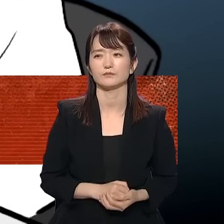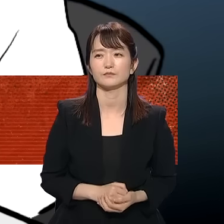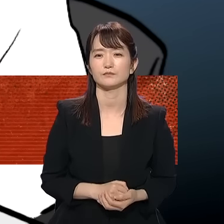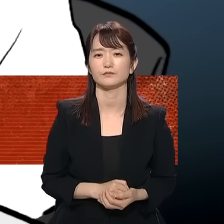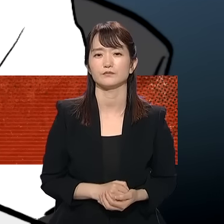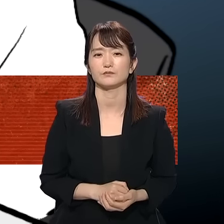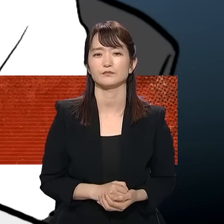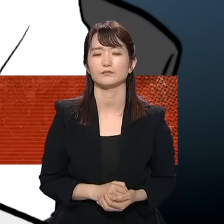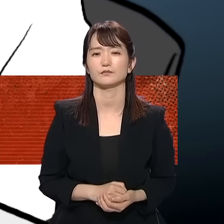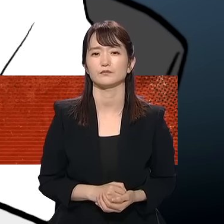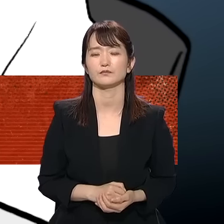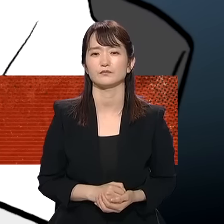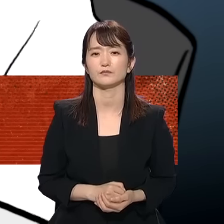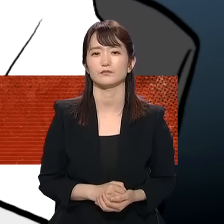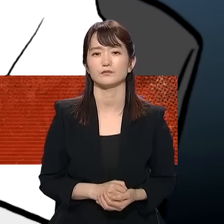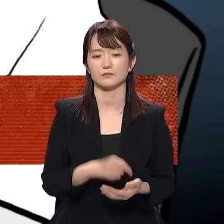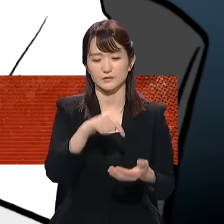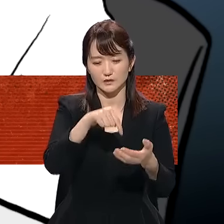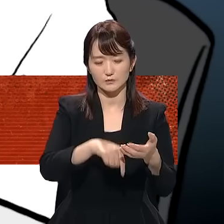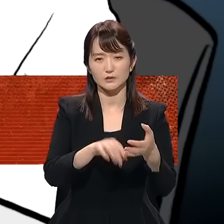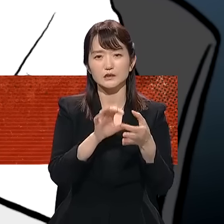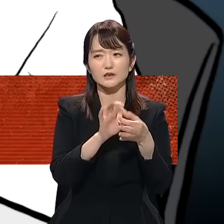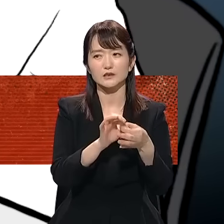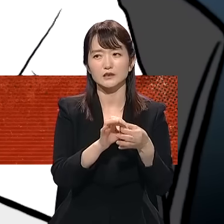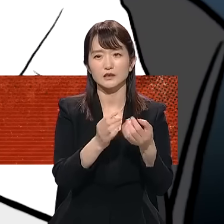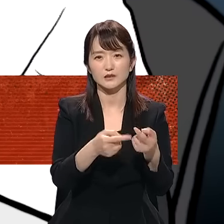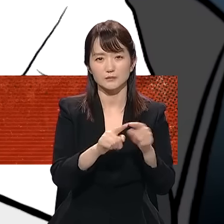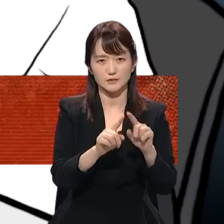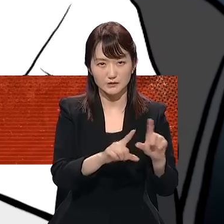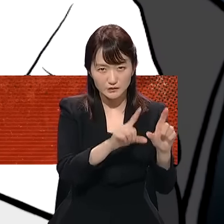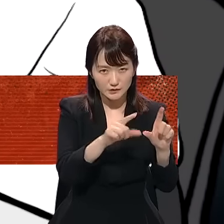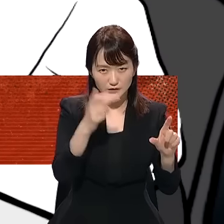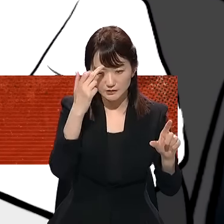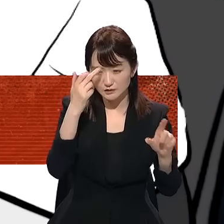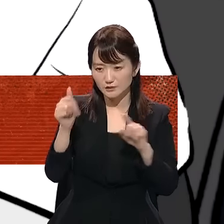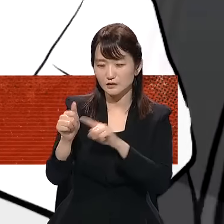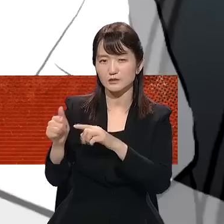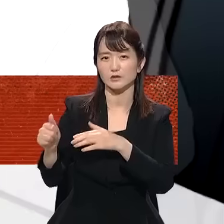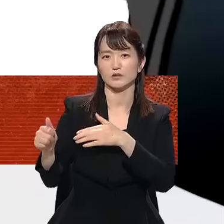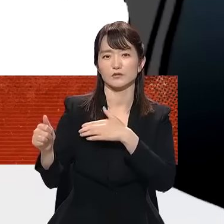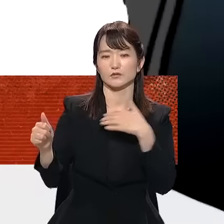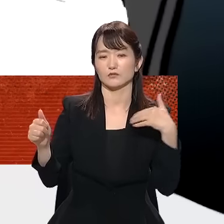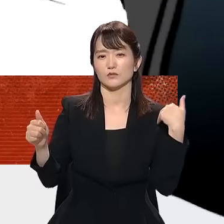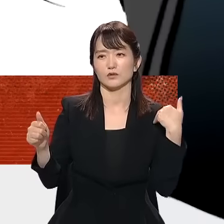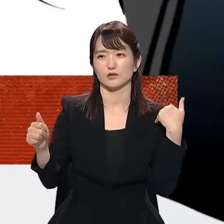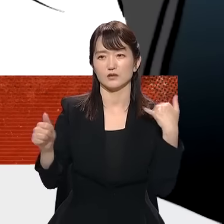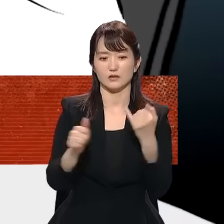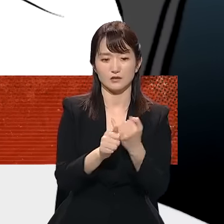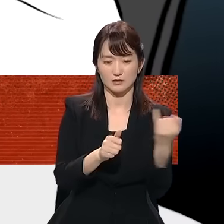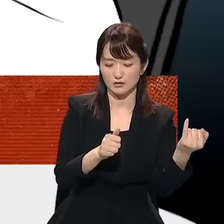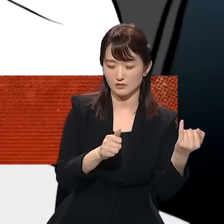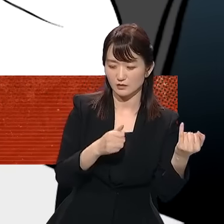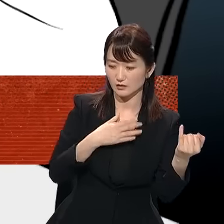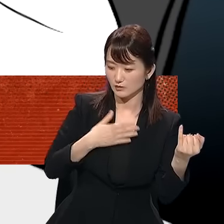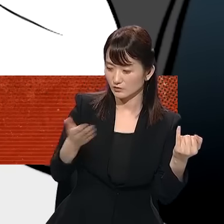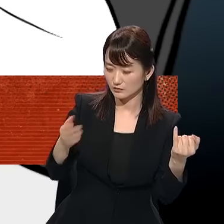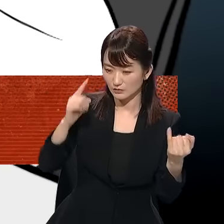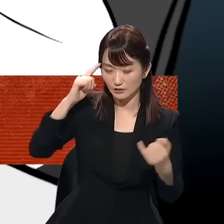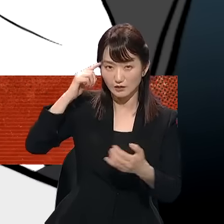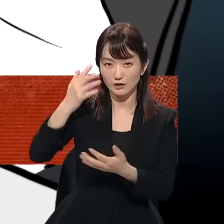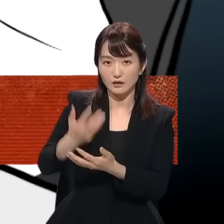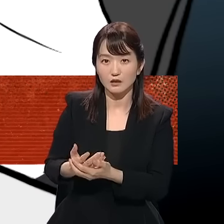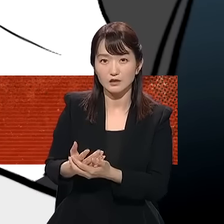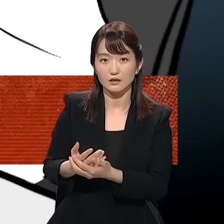관계는 살림을 차리기 이르렀습니다이 사실을 전혀 몰랐던 최씨는 아내 폭탄 선언으로 큰 충격을 받았지만 아이들을